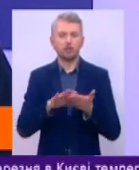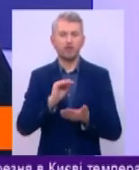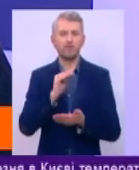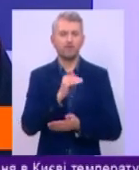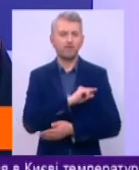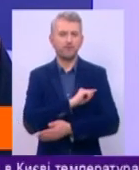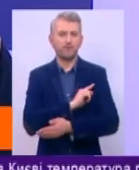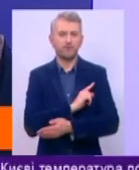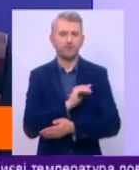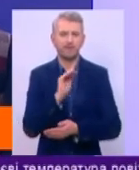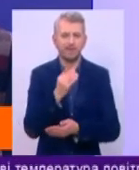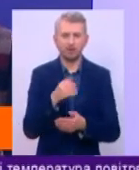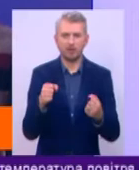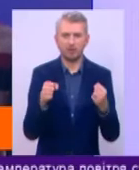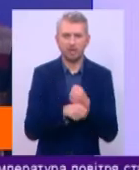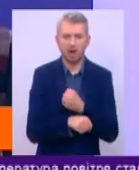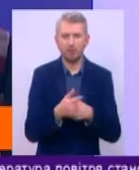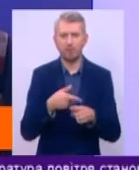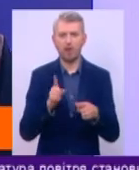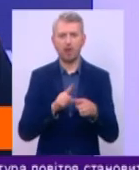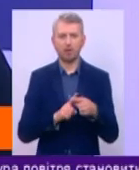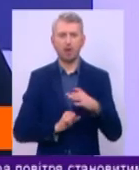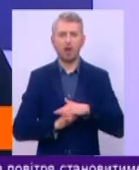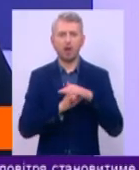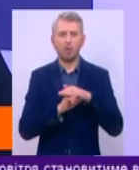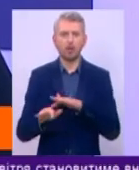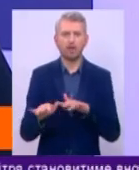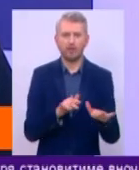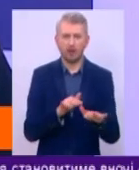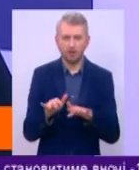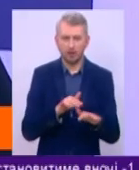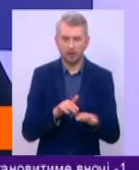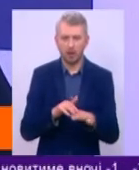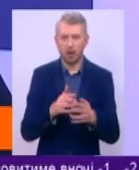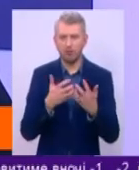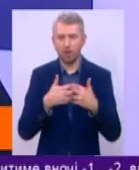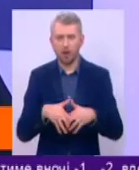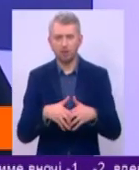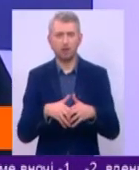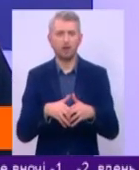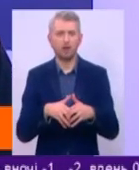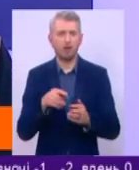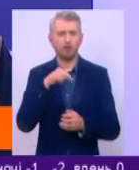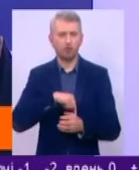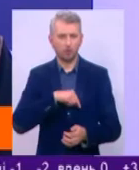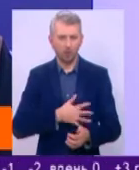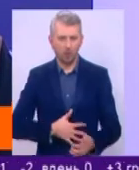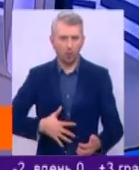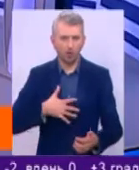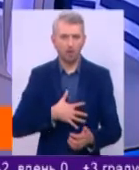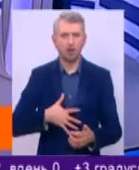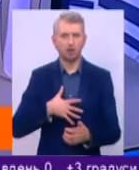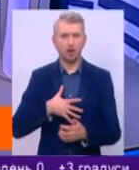физическими травмами. Это опорно-двигательного аппарата, внутренних органов, черепно-мозговыми травмами, которые, это